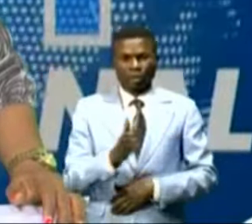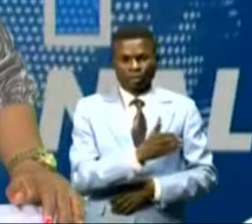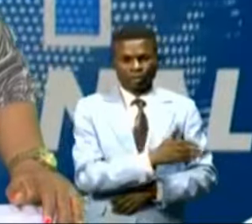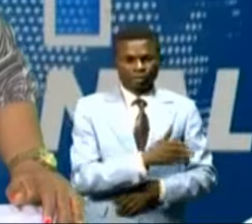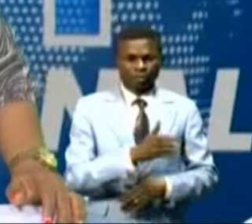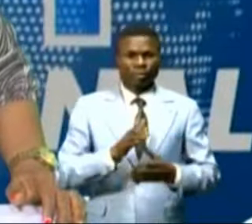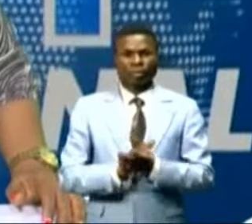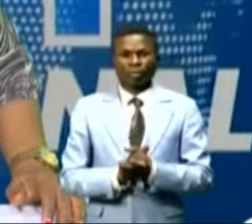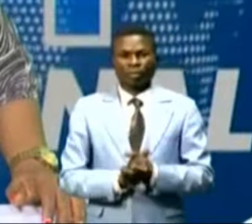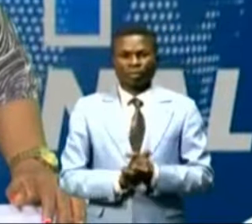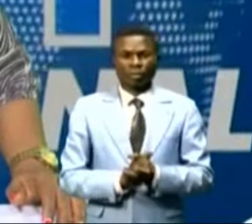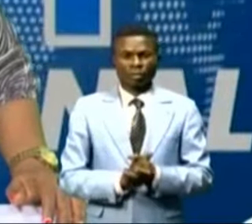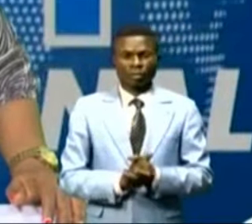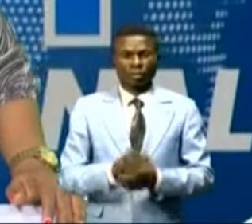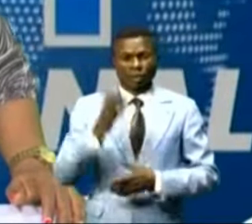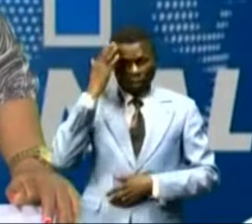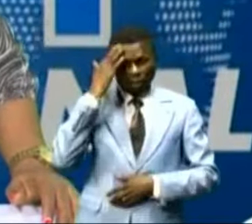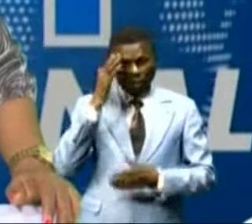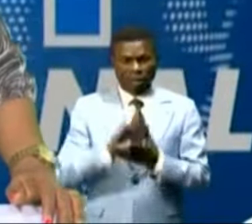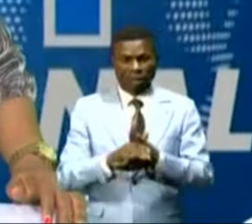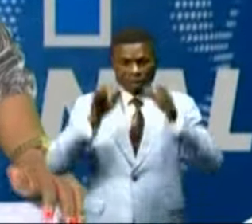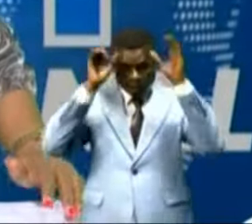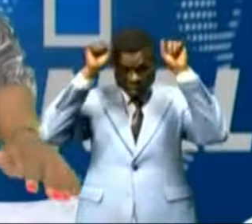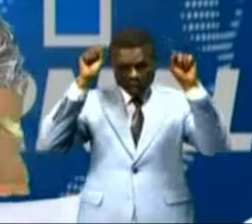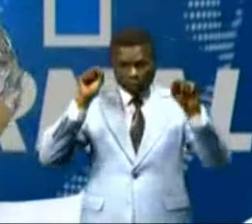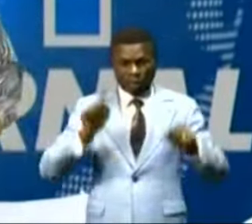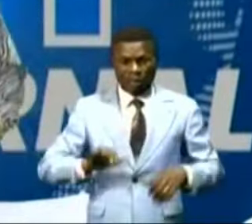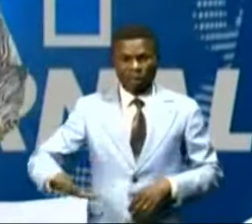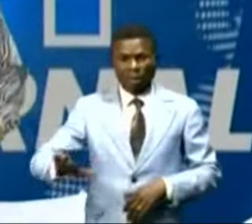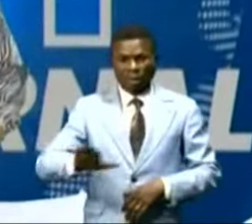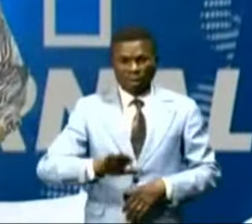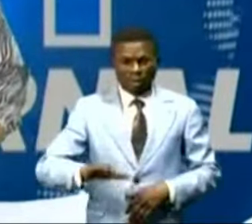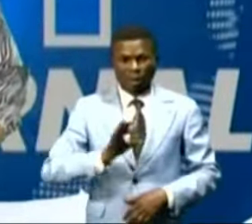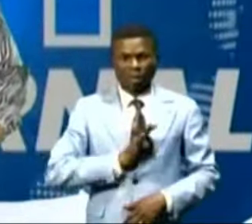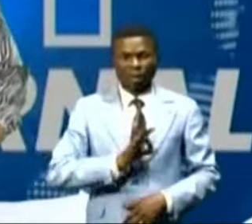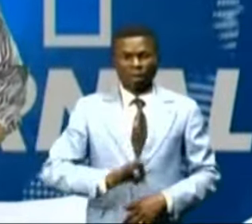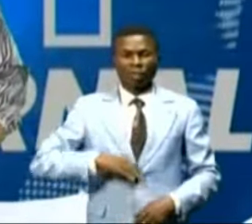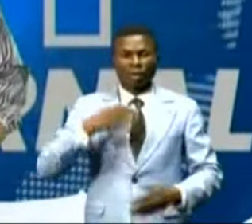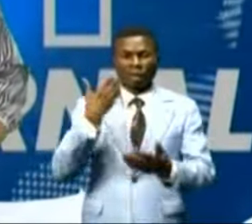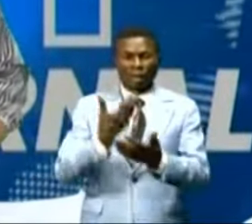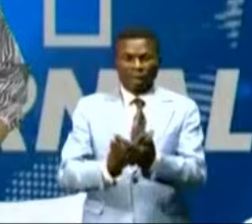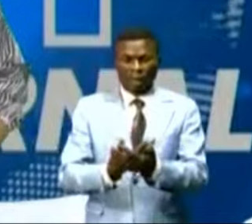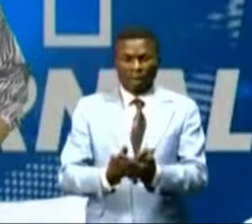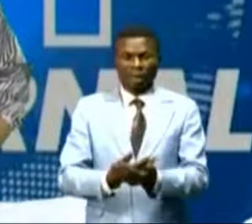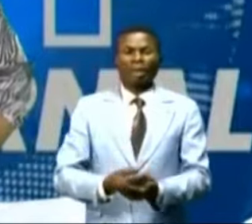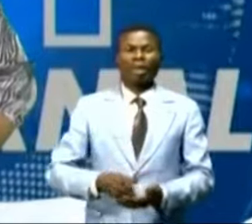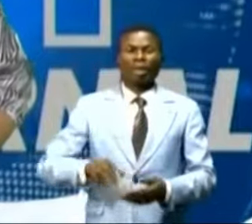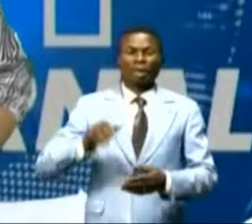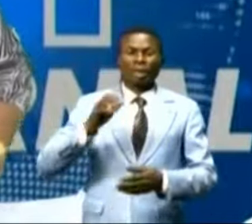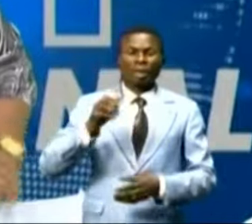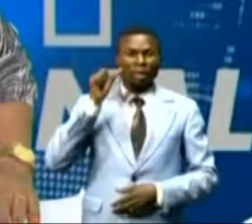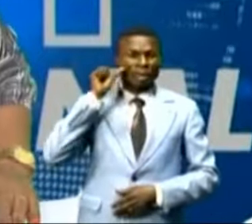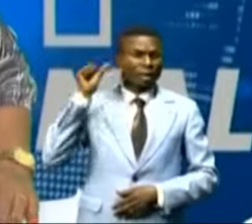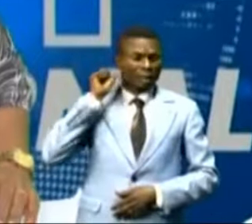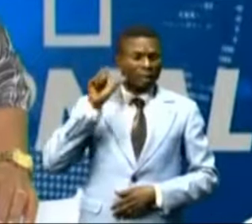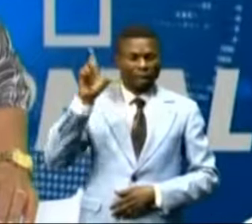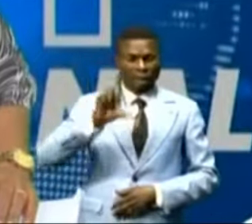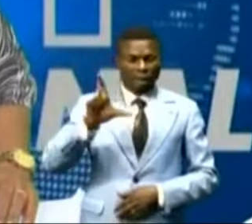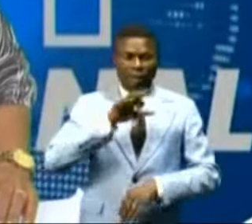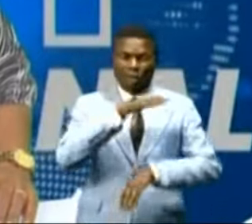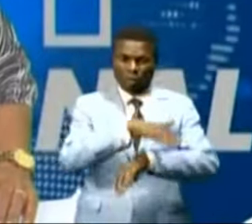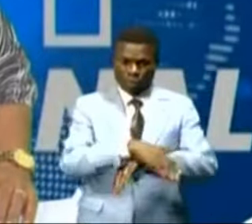éditions. Sachez que le président de la République était arrivé à N'Djamena hier lundi. Dans la